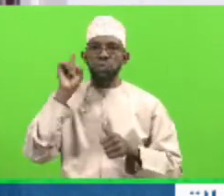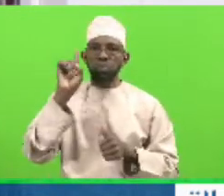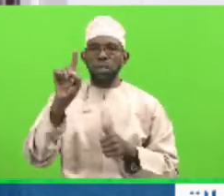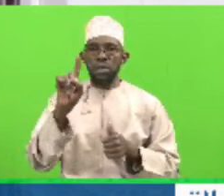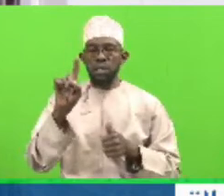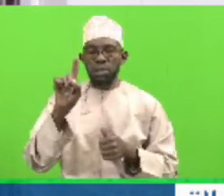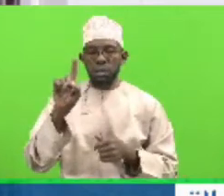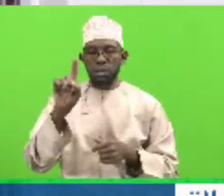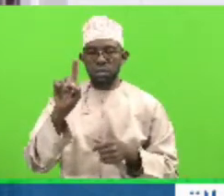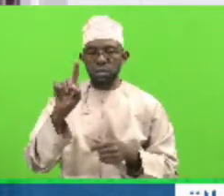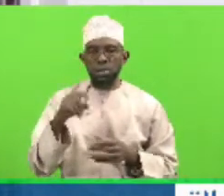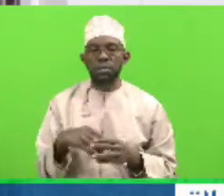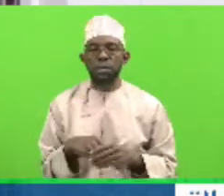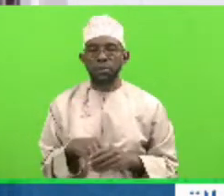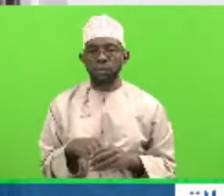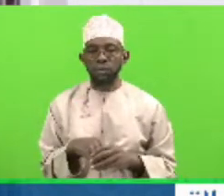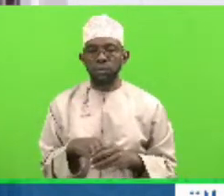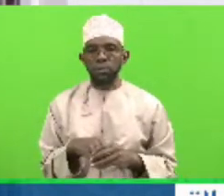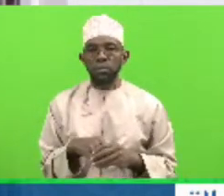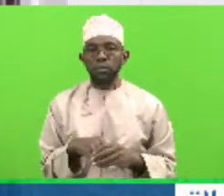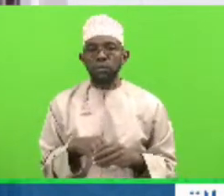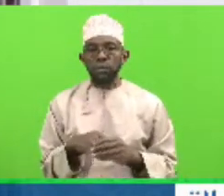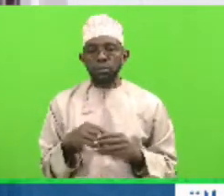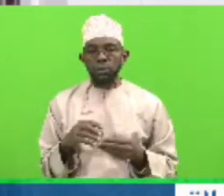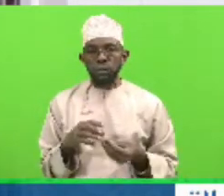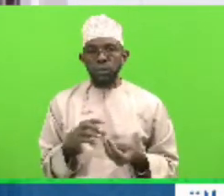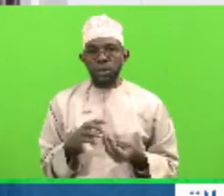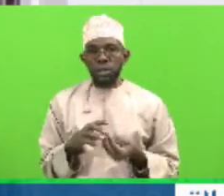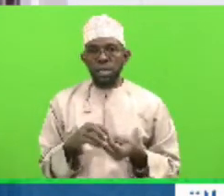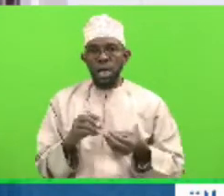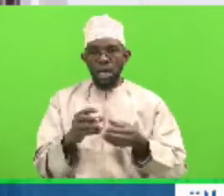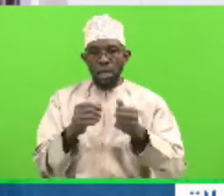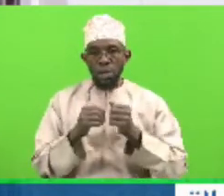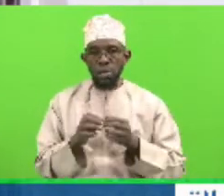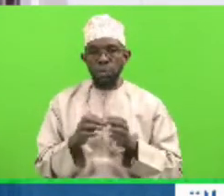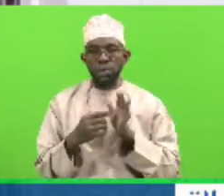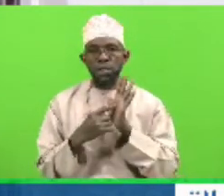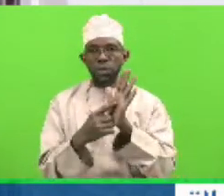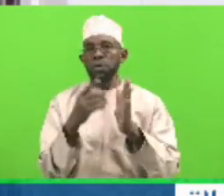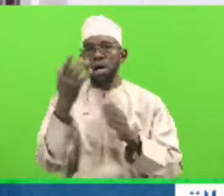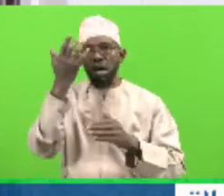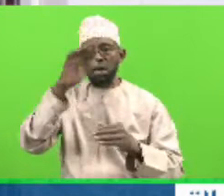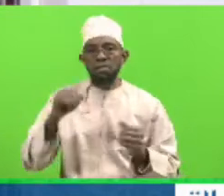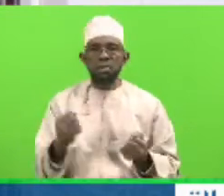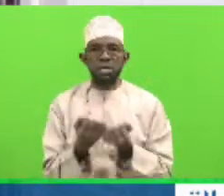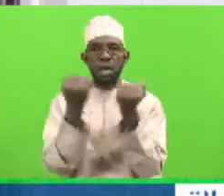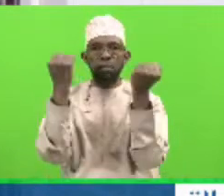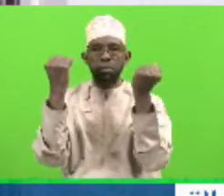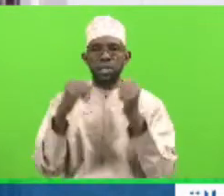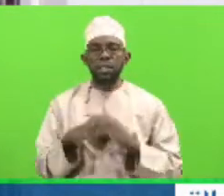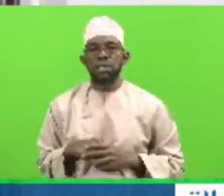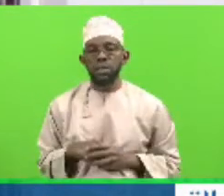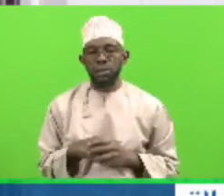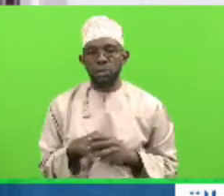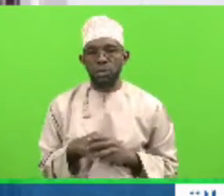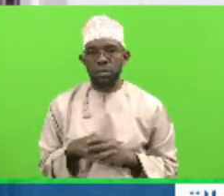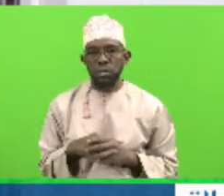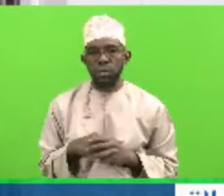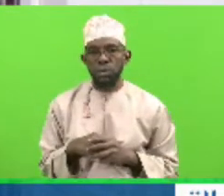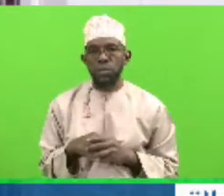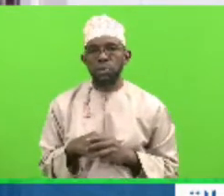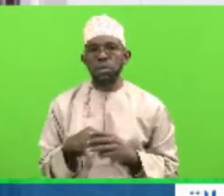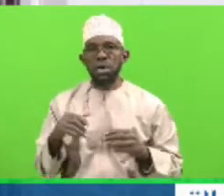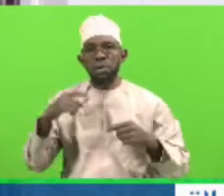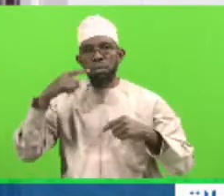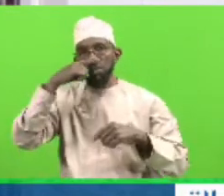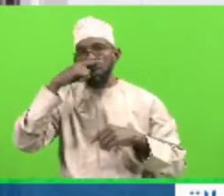البشرية قرون طوال وما فكرت في فعل ذلك أبدا، مع كثرة ما اقترفت من